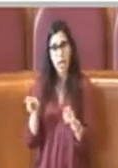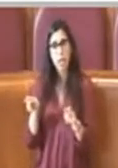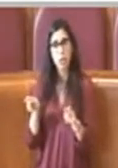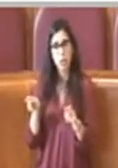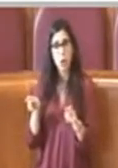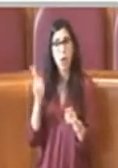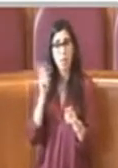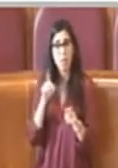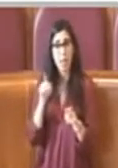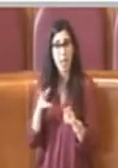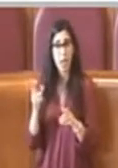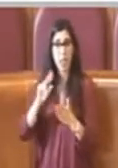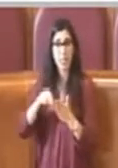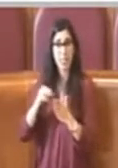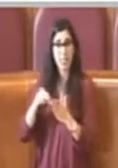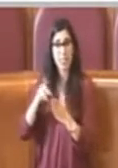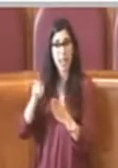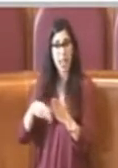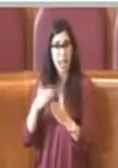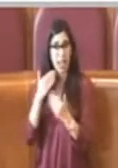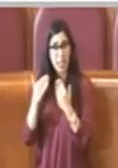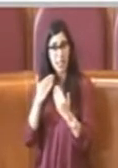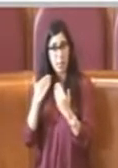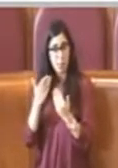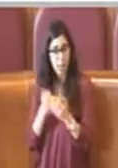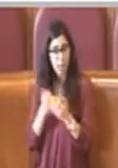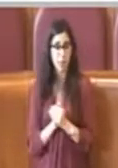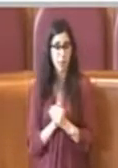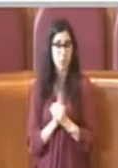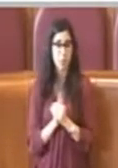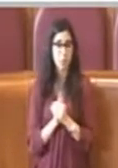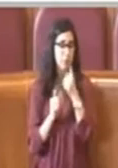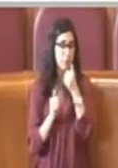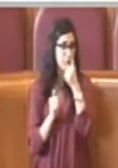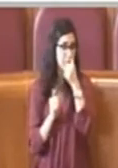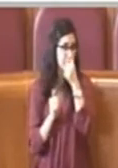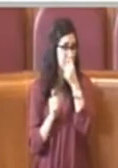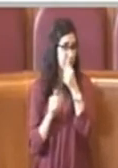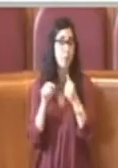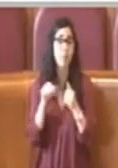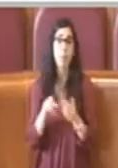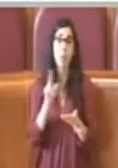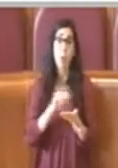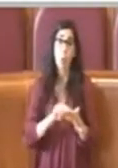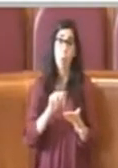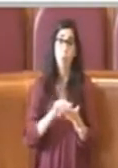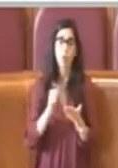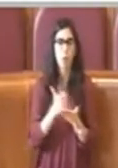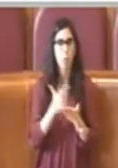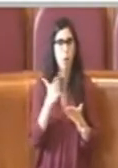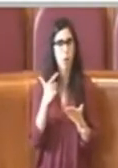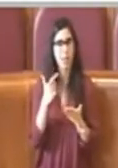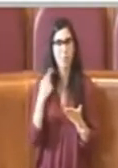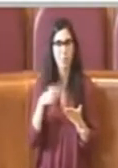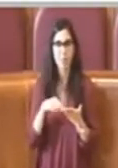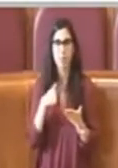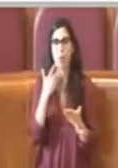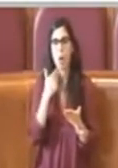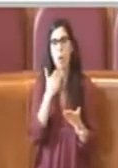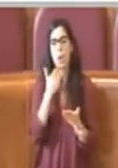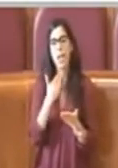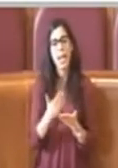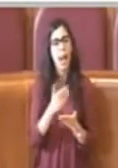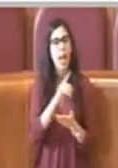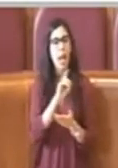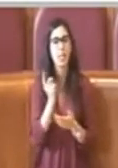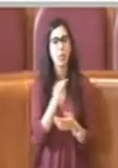all'assemblea, quindi degli organi rappresentativi. Quindi questo ufficio è molto importante, per questo, come dicevo prima, ringraziamo gli uffici che si sono